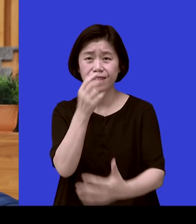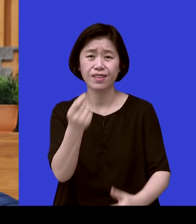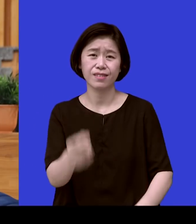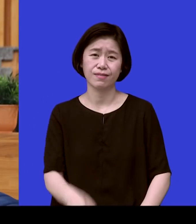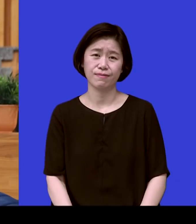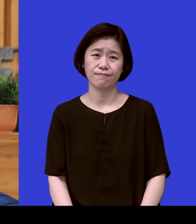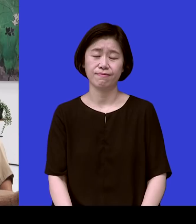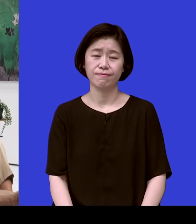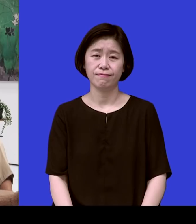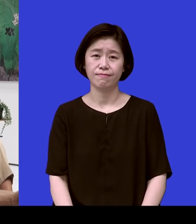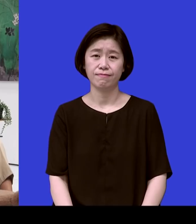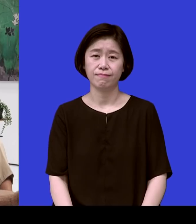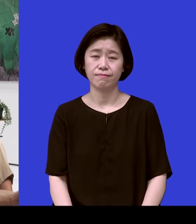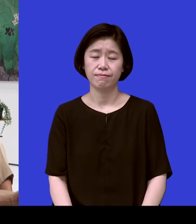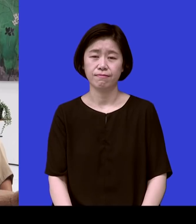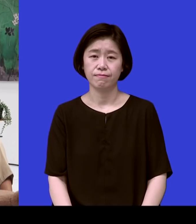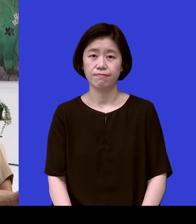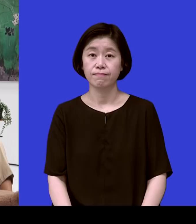어떠셨을까요?